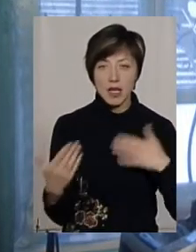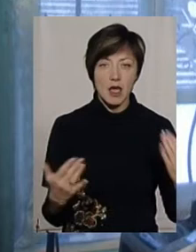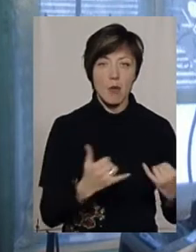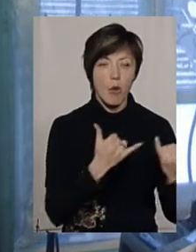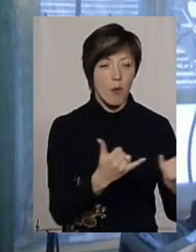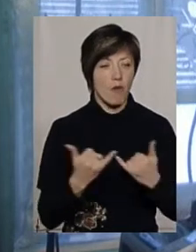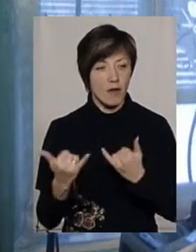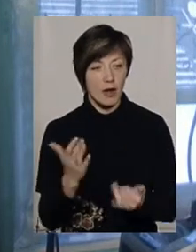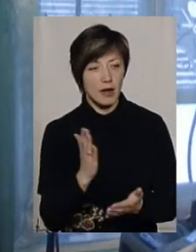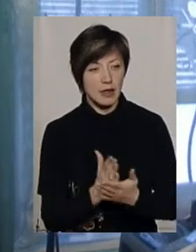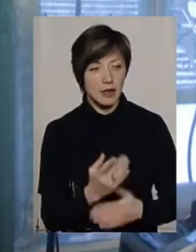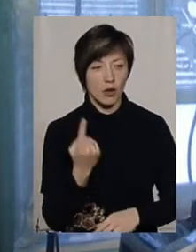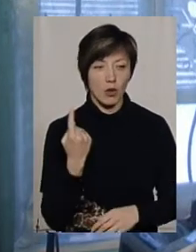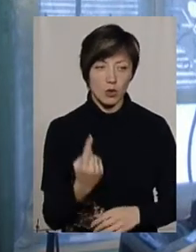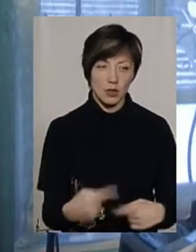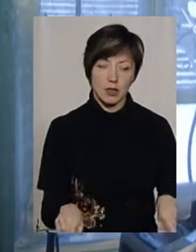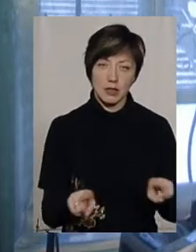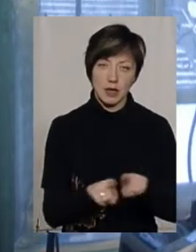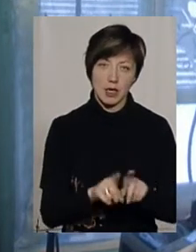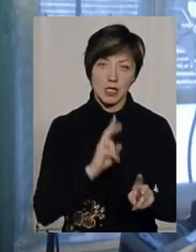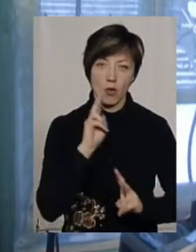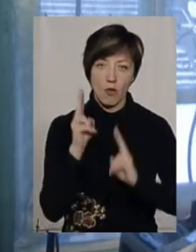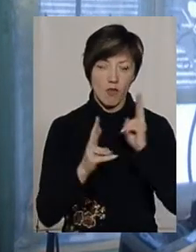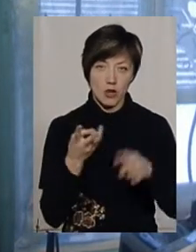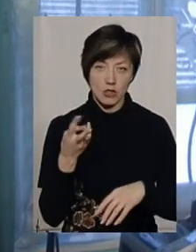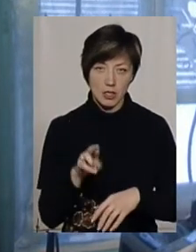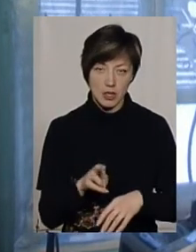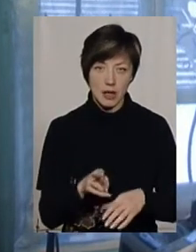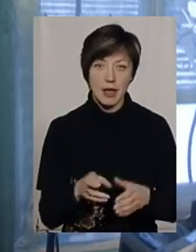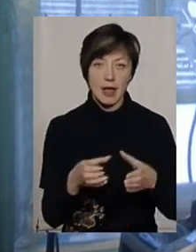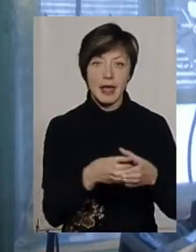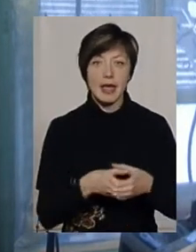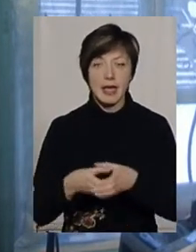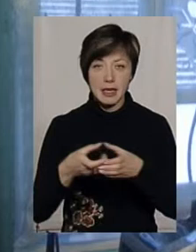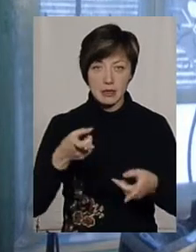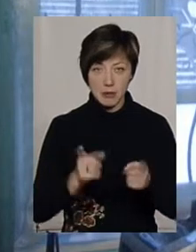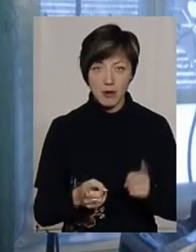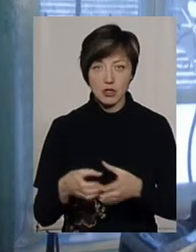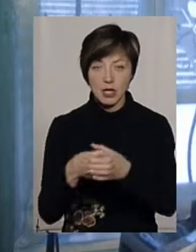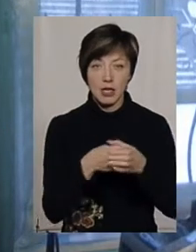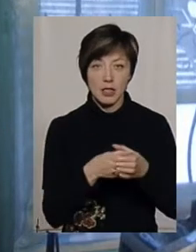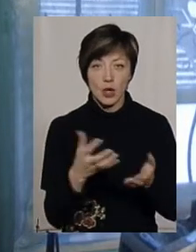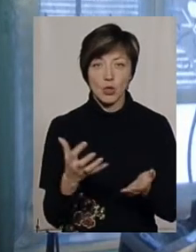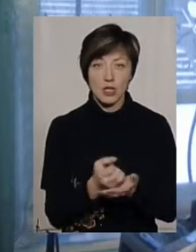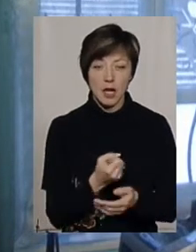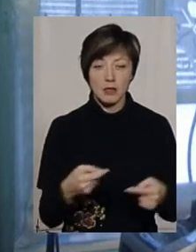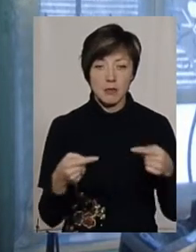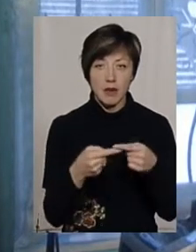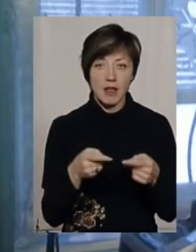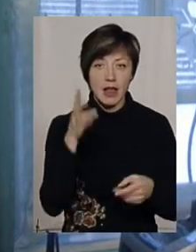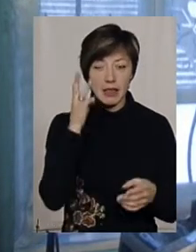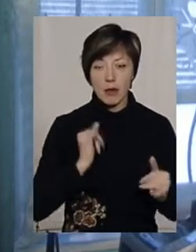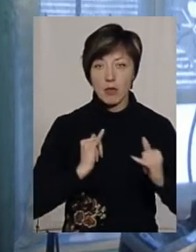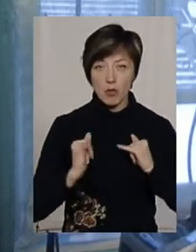І є одне таке зауваження. Єдність, справжня єдність, вона не лише досягається певної дипломатії, вона